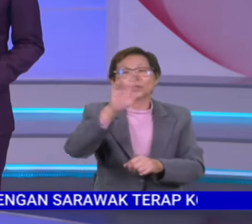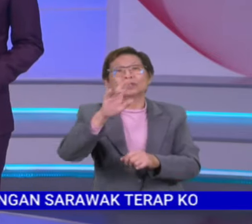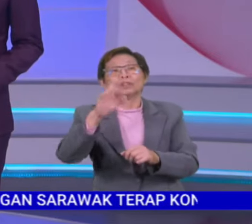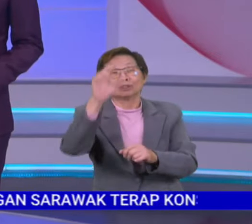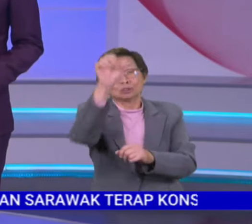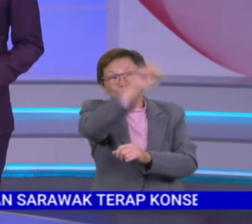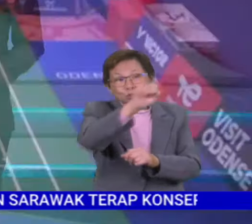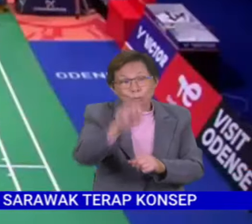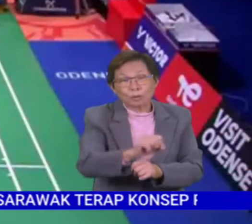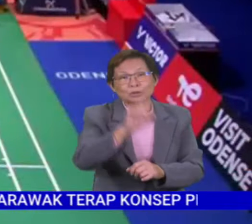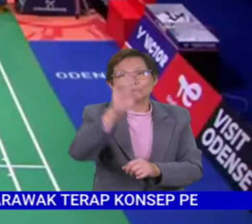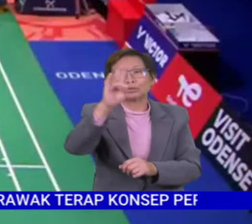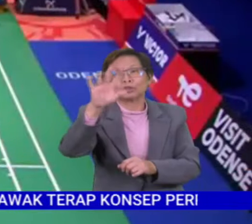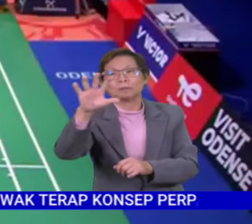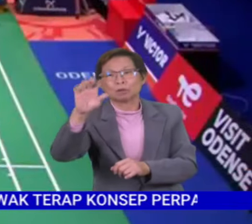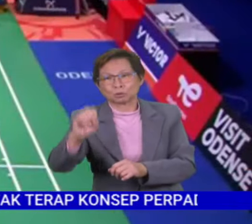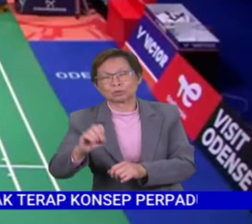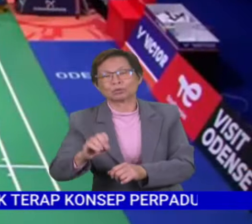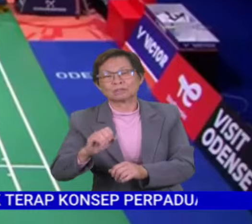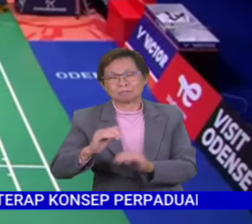ini.